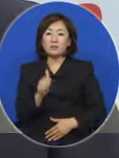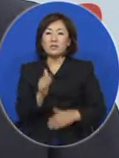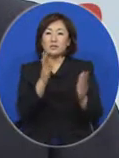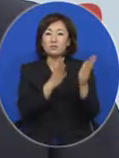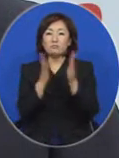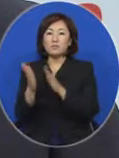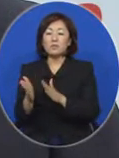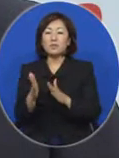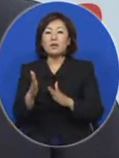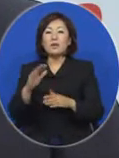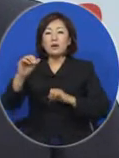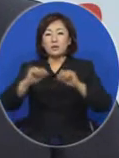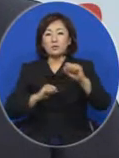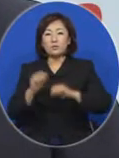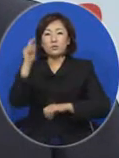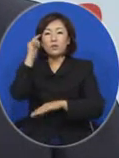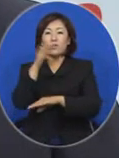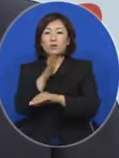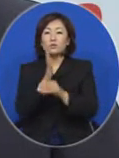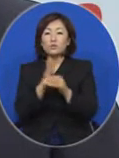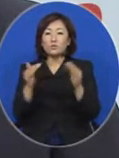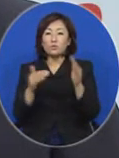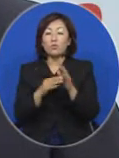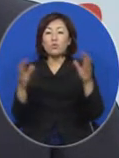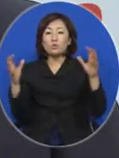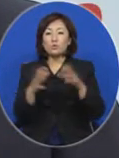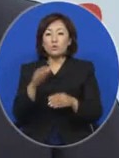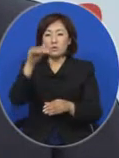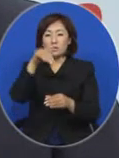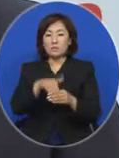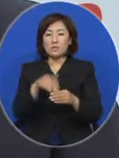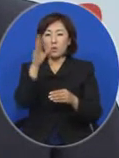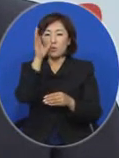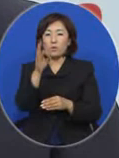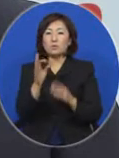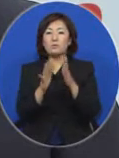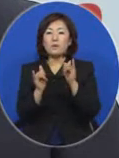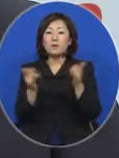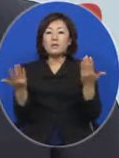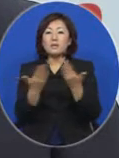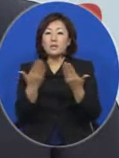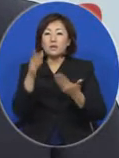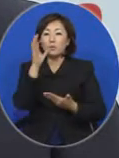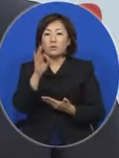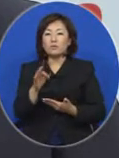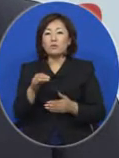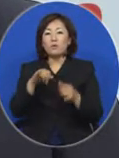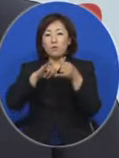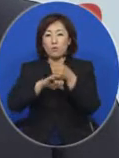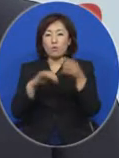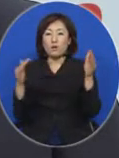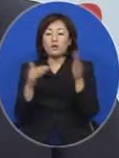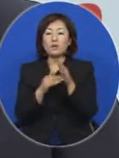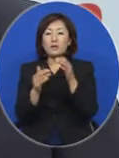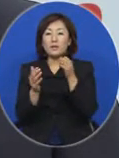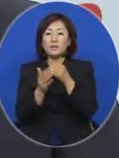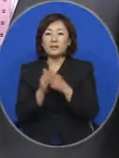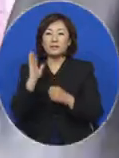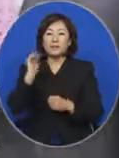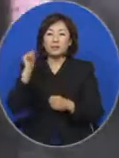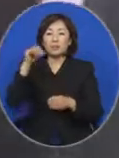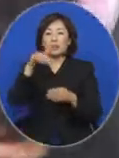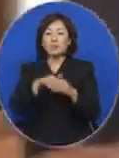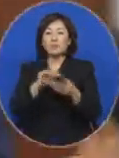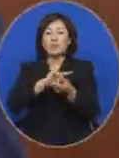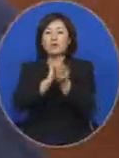박차를 가할 생각입니다. 총선에서 보여주신 민심, 일하라는 민심 충실히 받들어서 대선 체제로